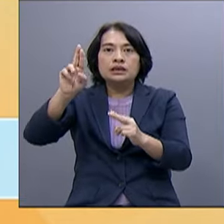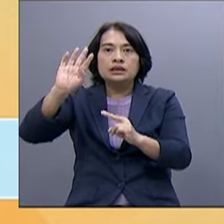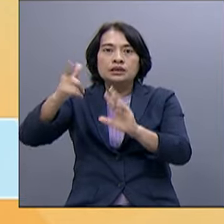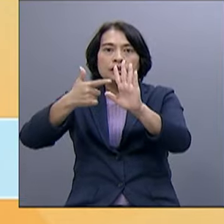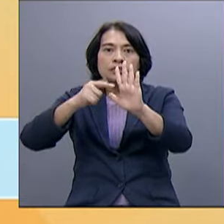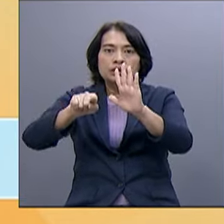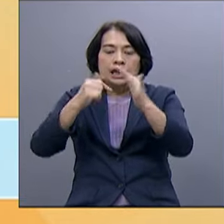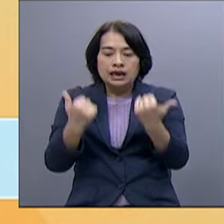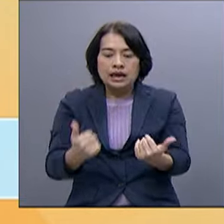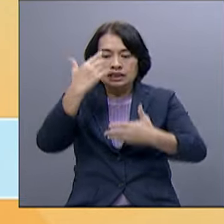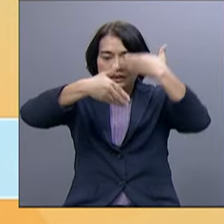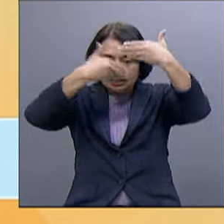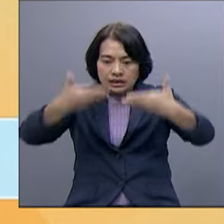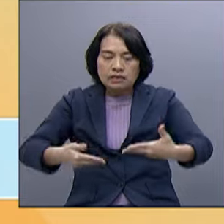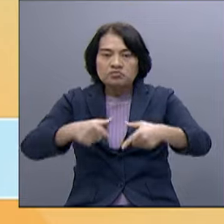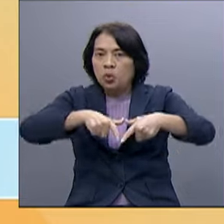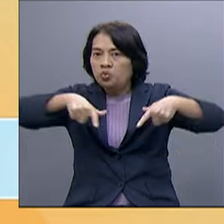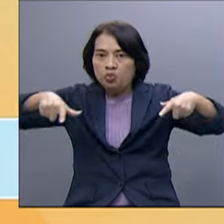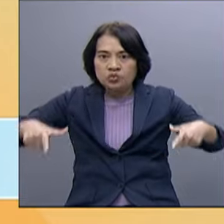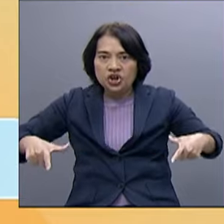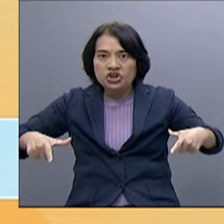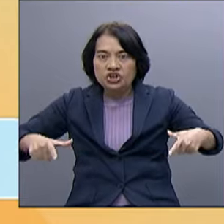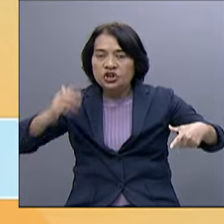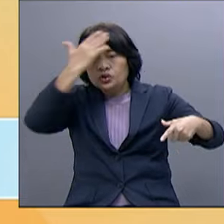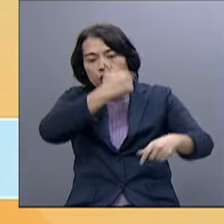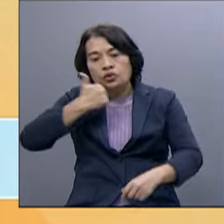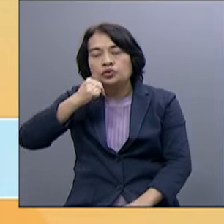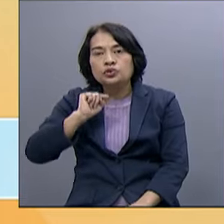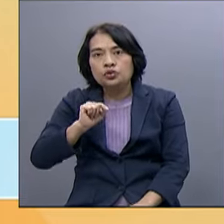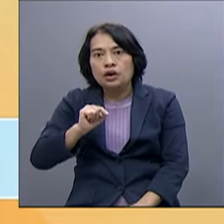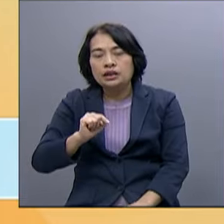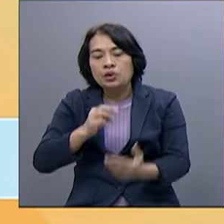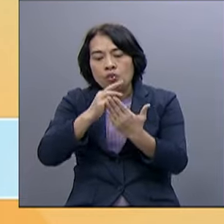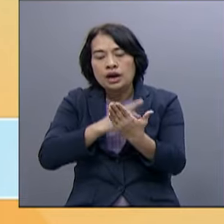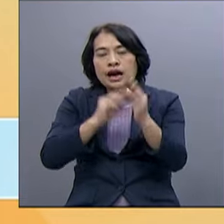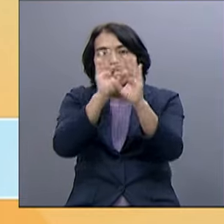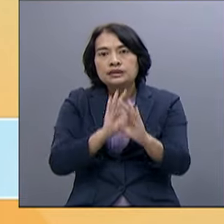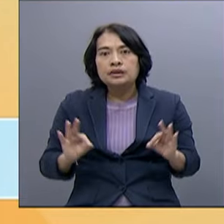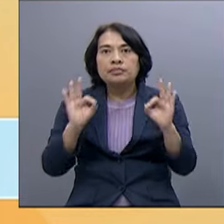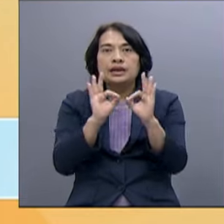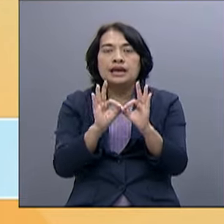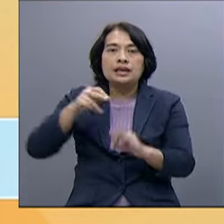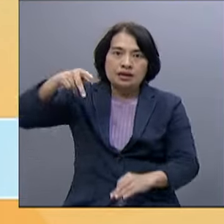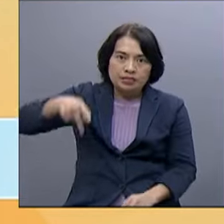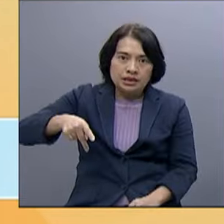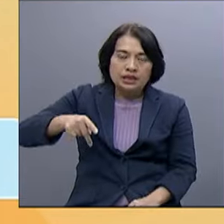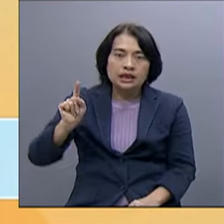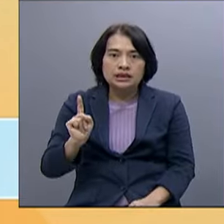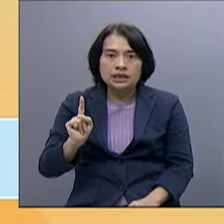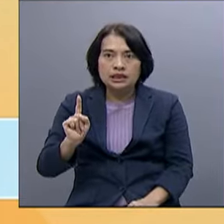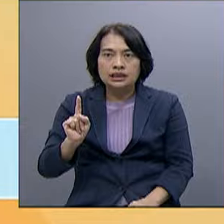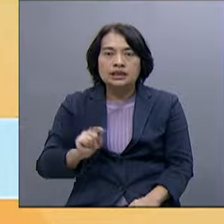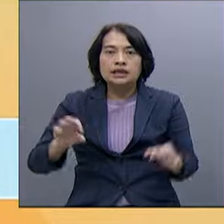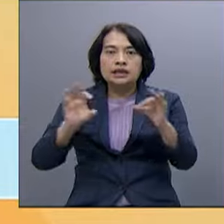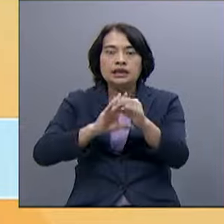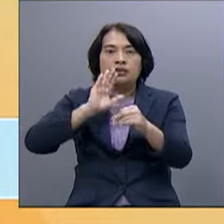นี้ต้องยิ่งใหญ่อลังการแล้วก็สวยงามวาระพิเศษ2วาระด้วยกันนะครับก็คือเนื่องในโอกาสพระรา